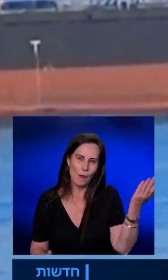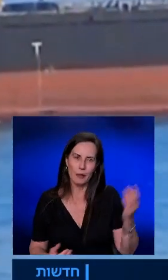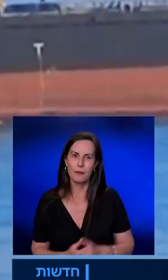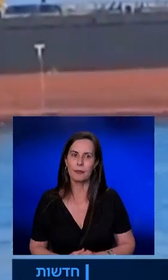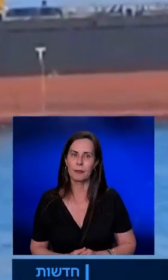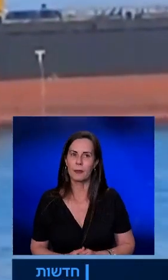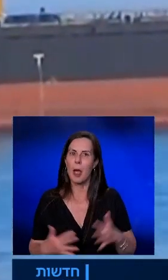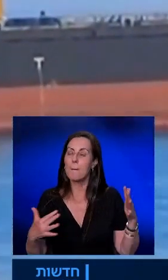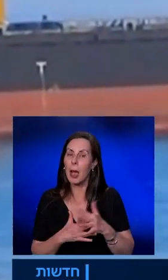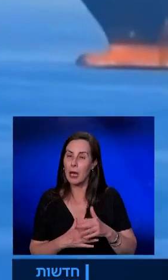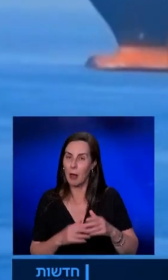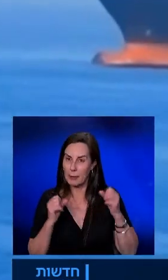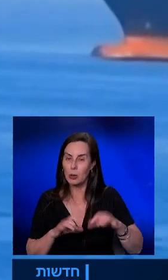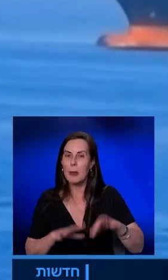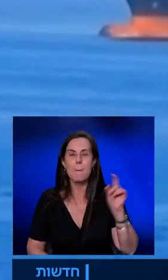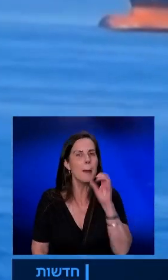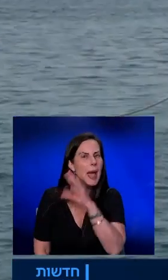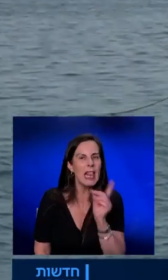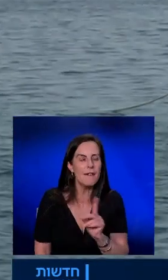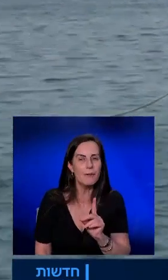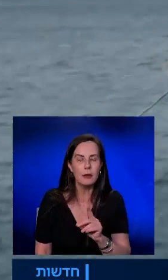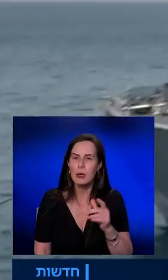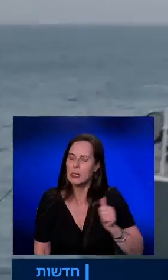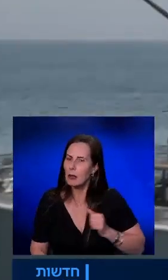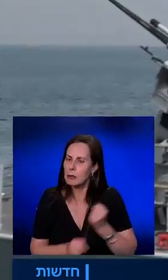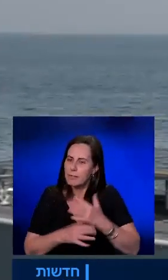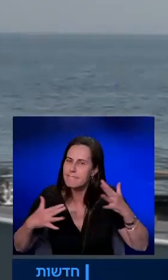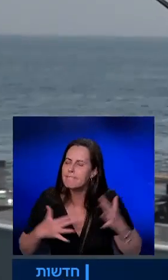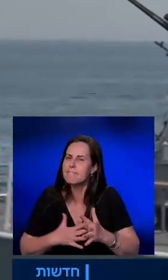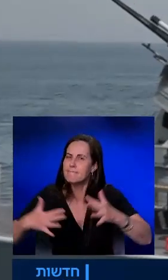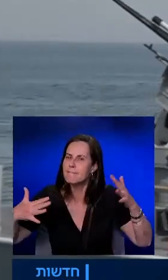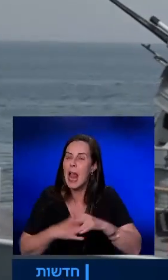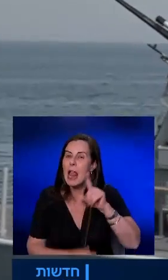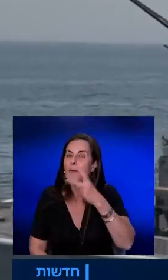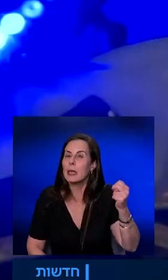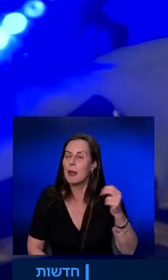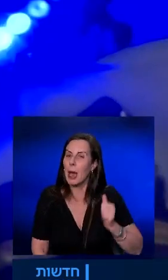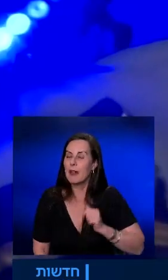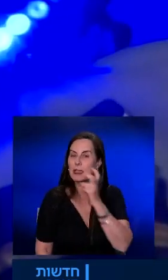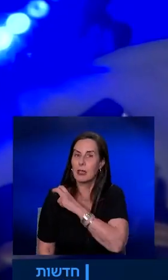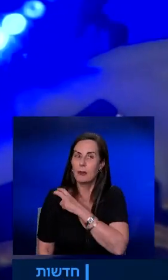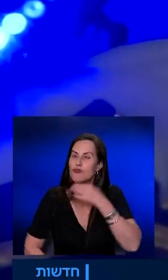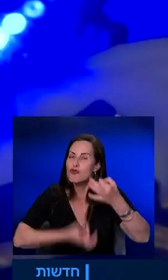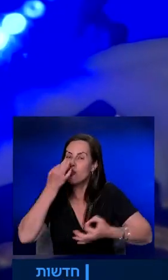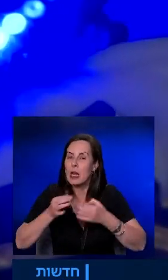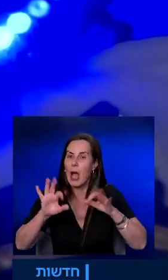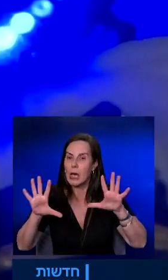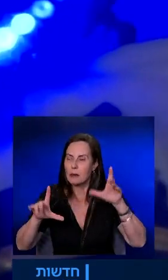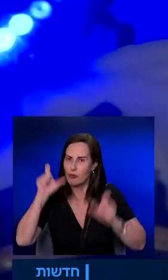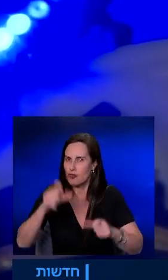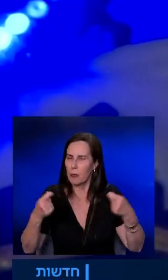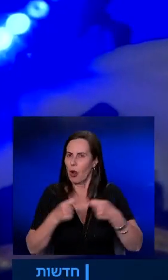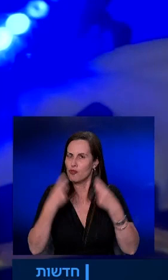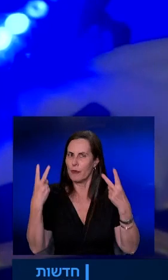במסגרת החקירה הביטחונית למציאת המדליף, ערך צהל מחקרי תקשורת ל-1,200 חיילים וקצינים ותשאל 10 בעלי תפקידים